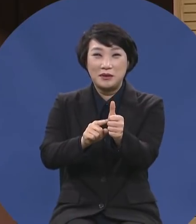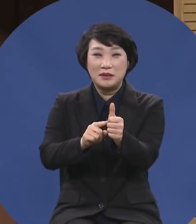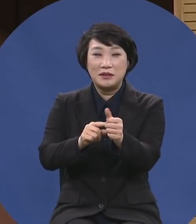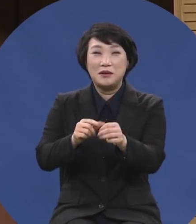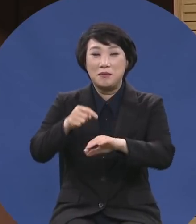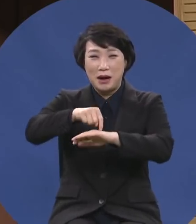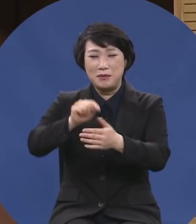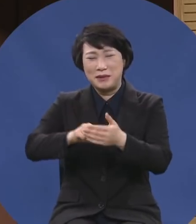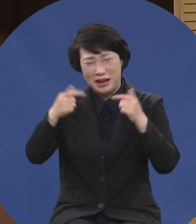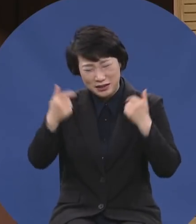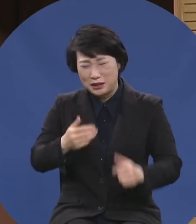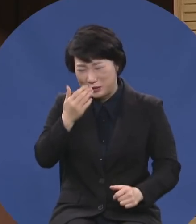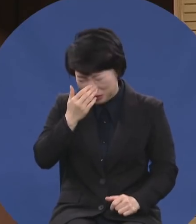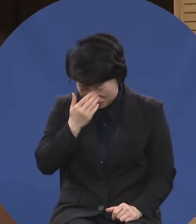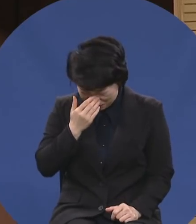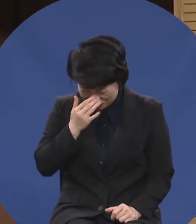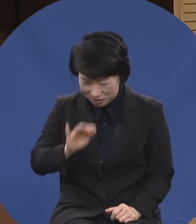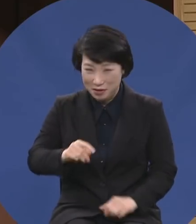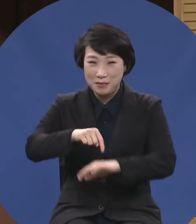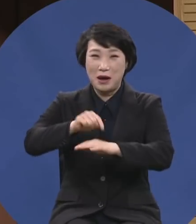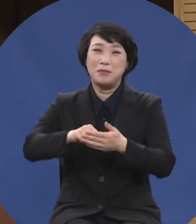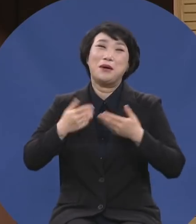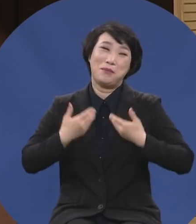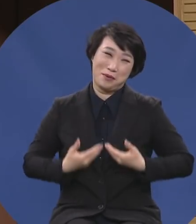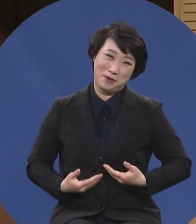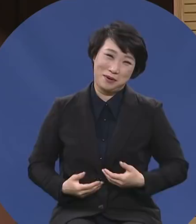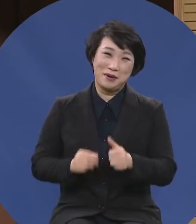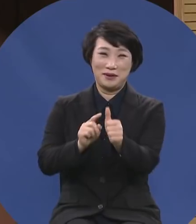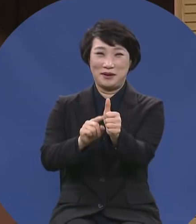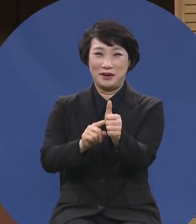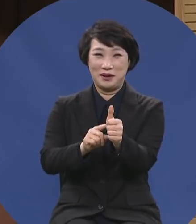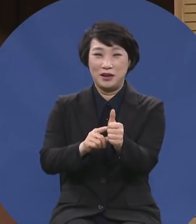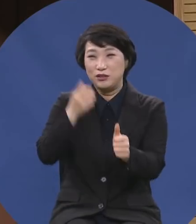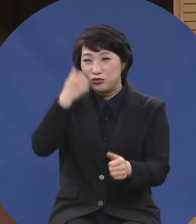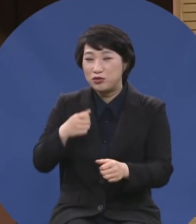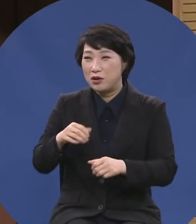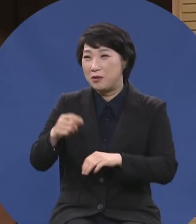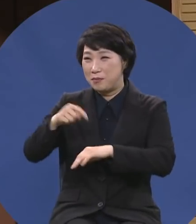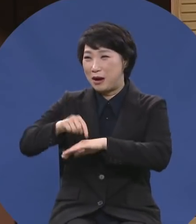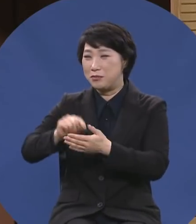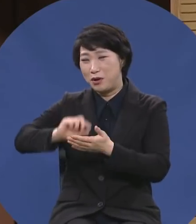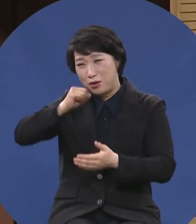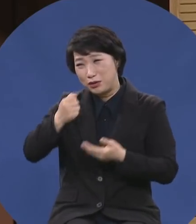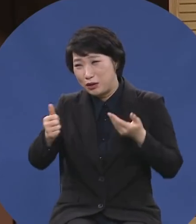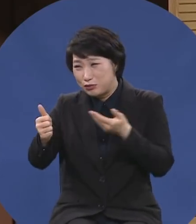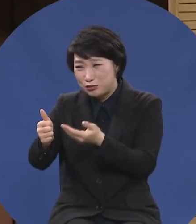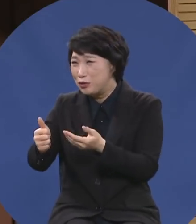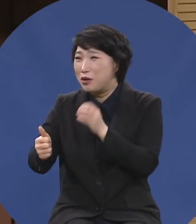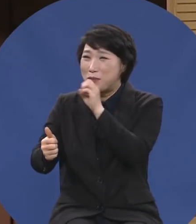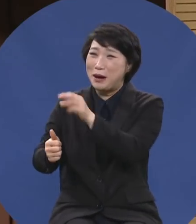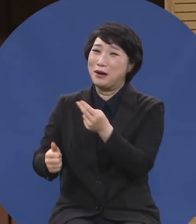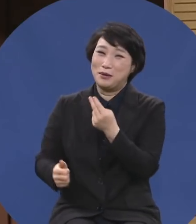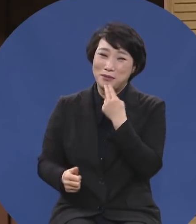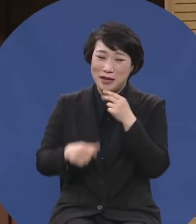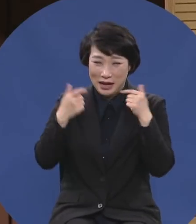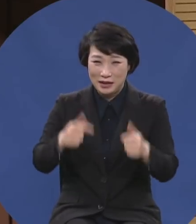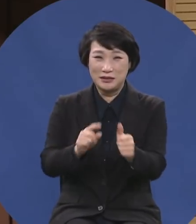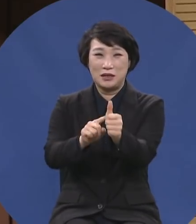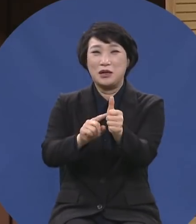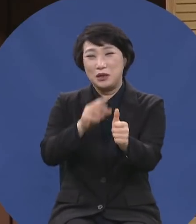아주 겸손하시고 마음이 잔잔하시고 그래서 남을 아프게 하거나 힘들게 하지 않는 분이요.